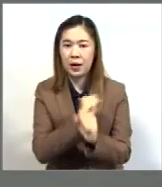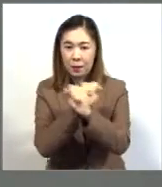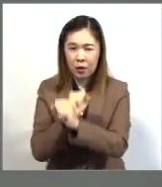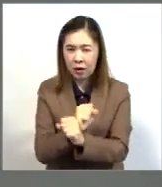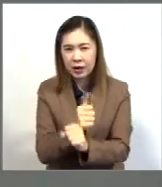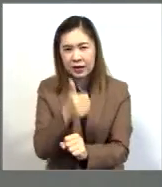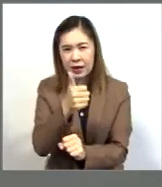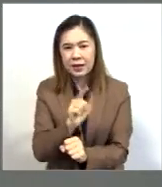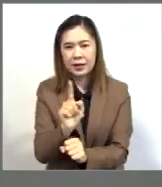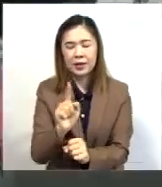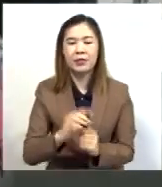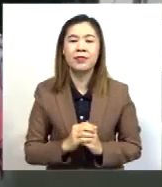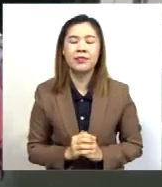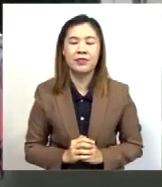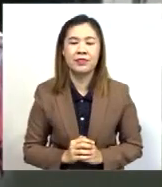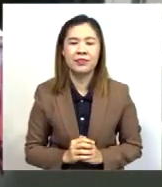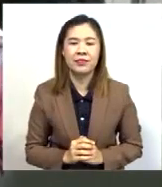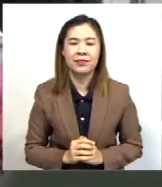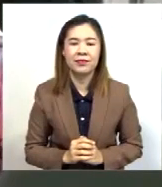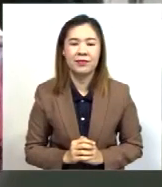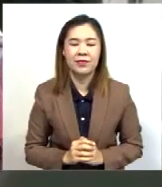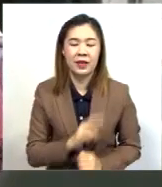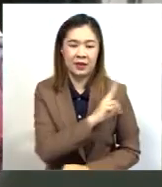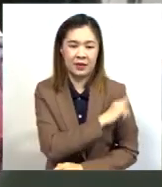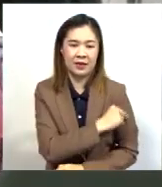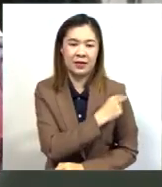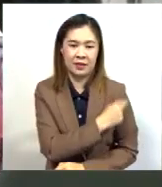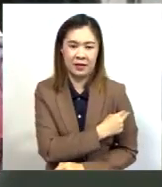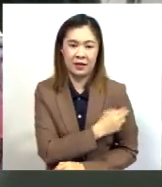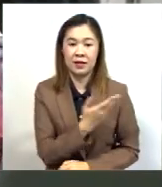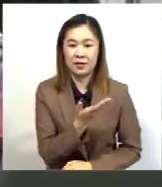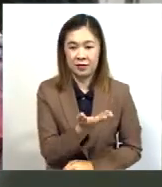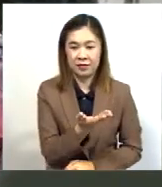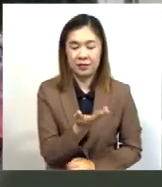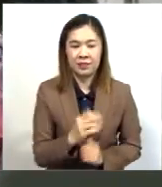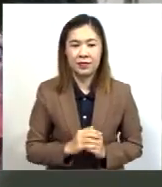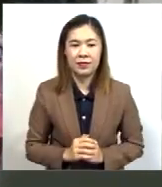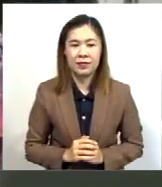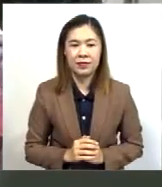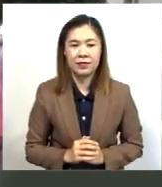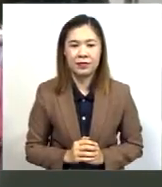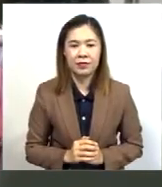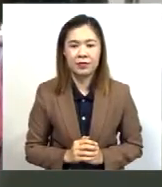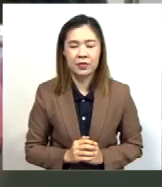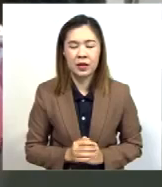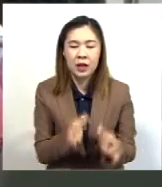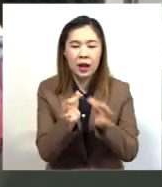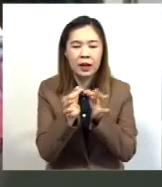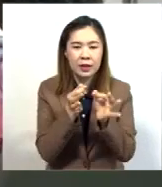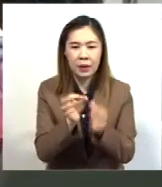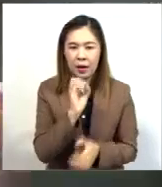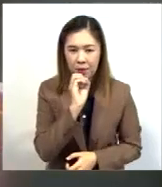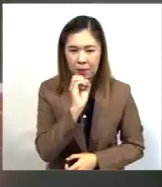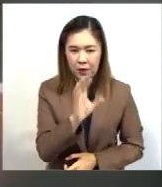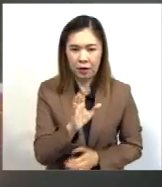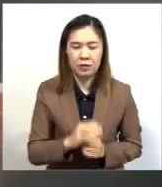นี้ก็มีการตั้งคำถามเช่นเดียวกันนะคะทางนายแพทย์สรรพงษ์ฤทธิ์รักษาท่านก็บอกนะคะว่าถึง